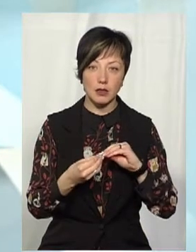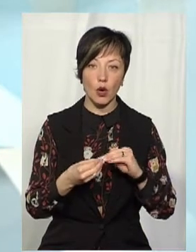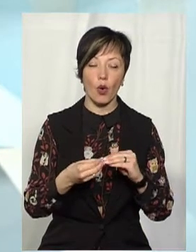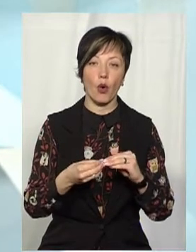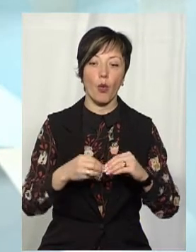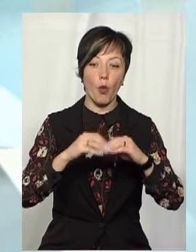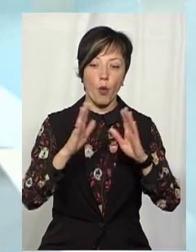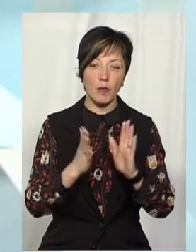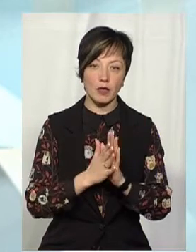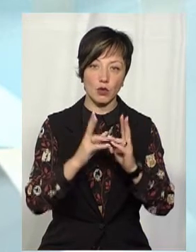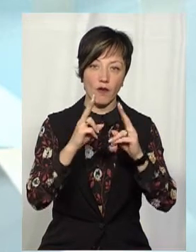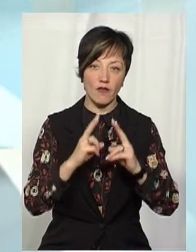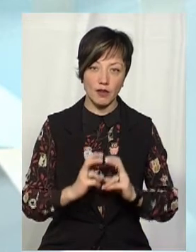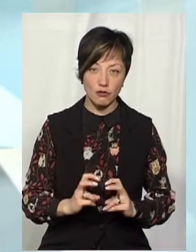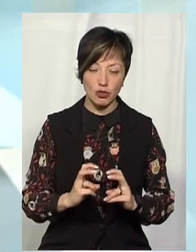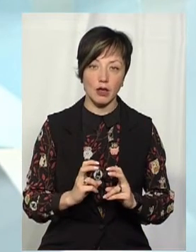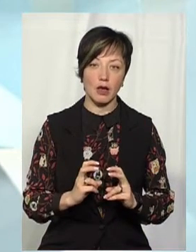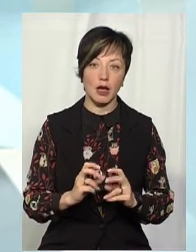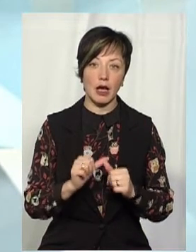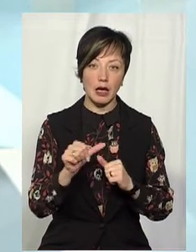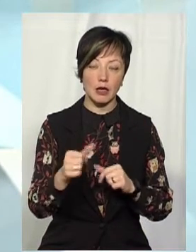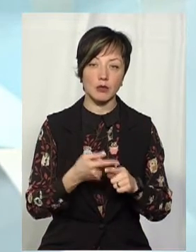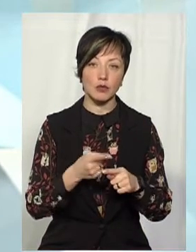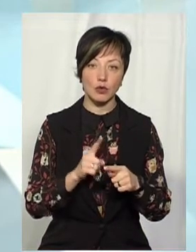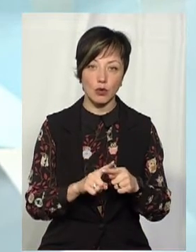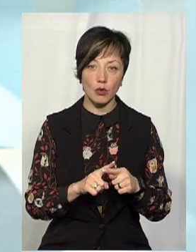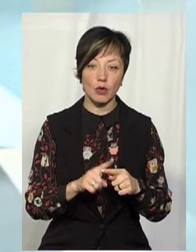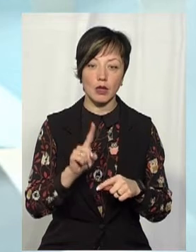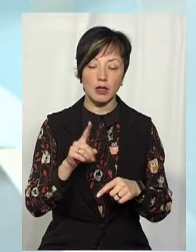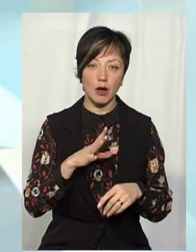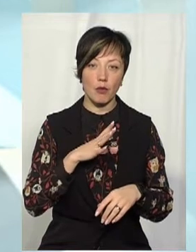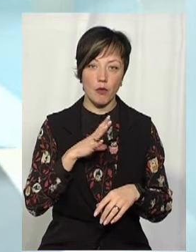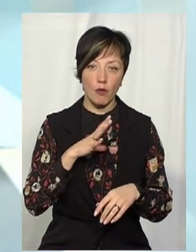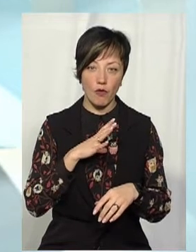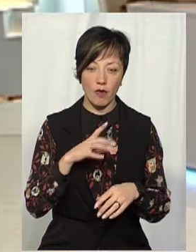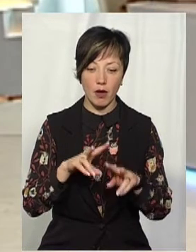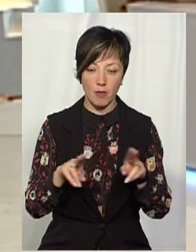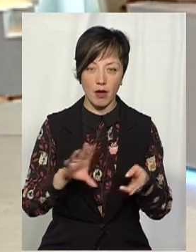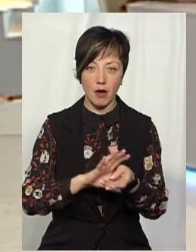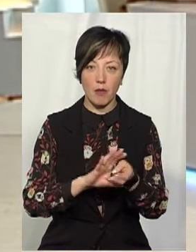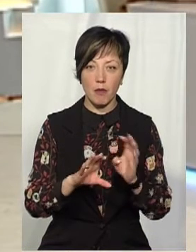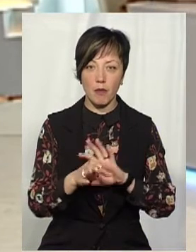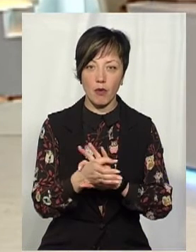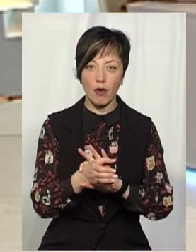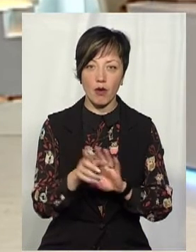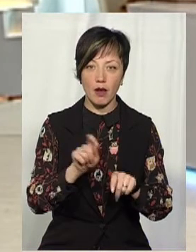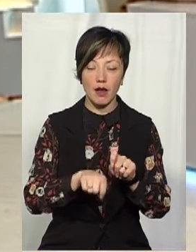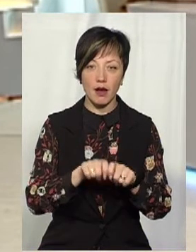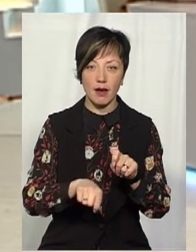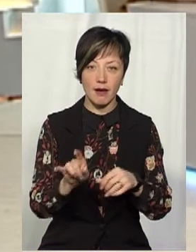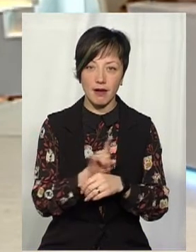скажімо, комплексного вивчення, все, крім цього, там і був і поліграф, дехто і поліграф не пройшов.